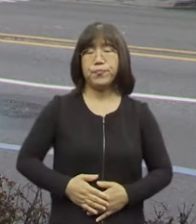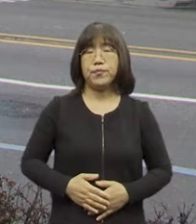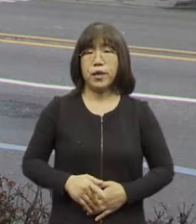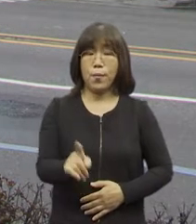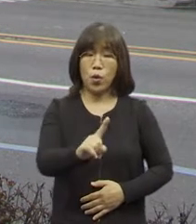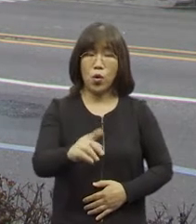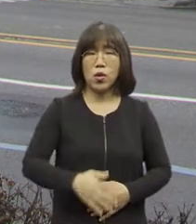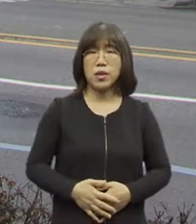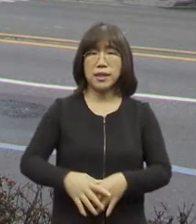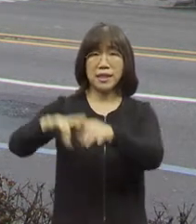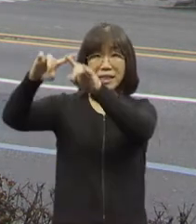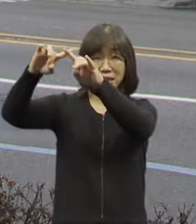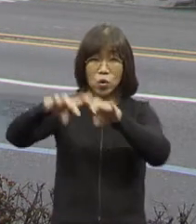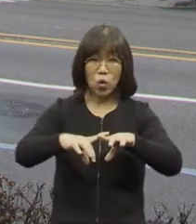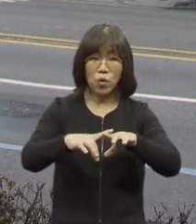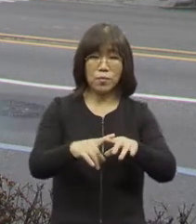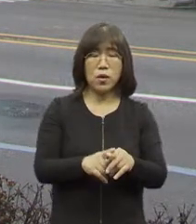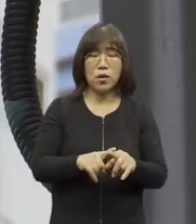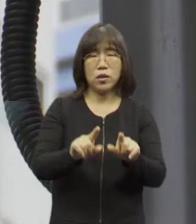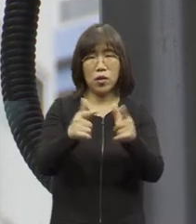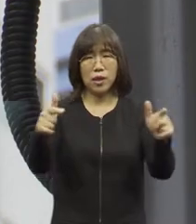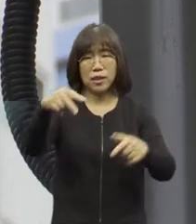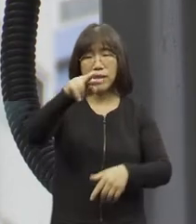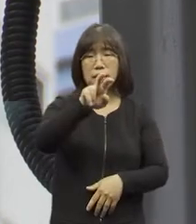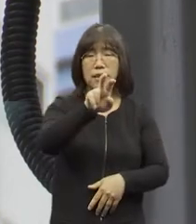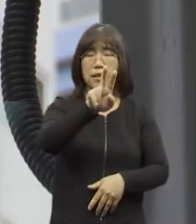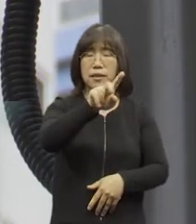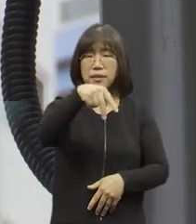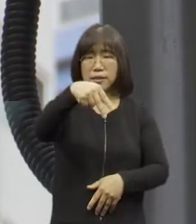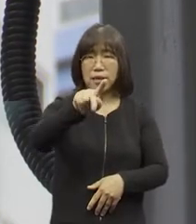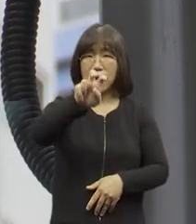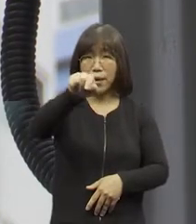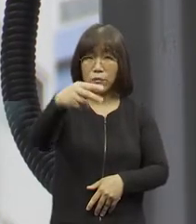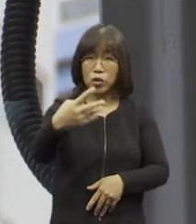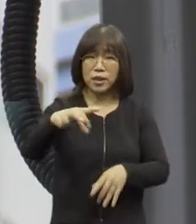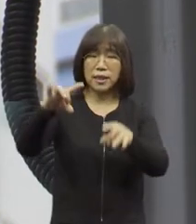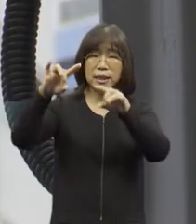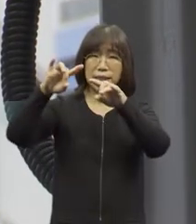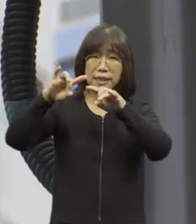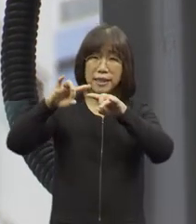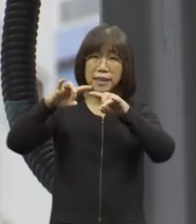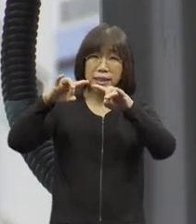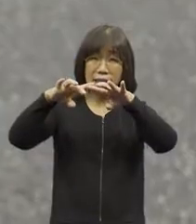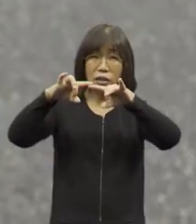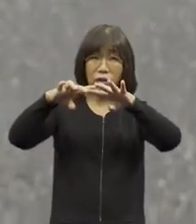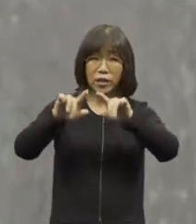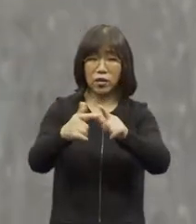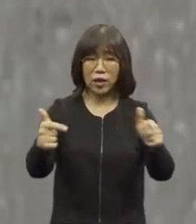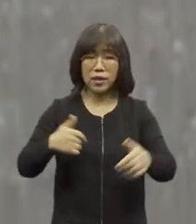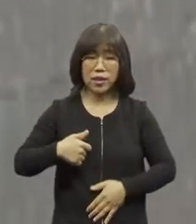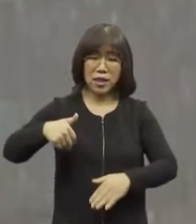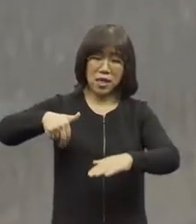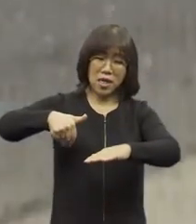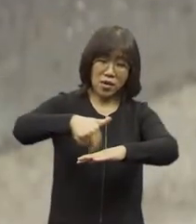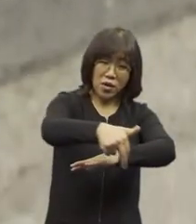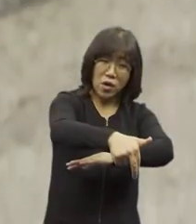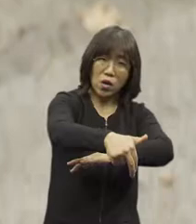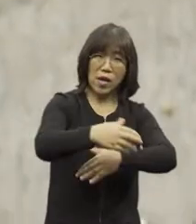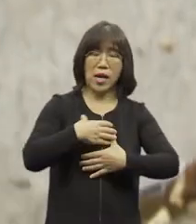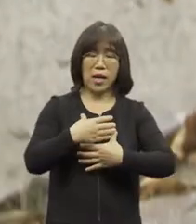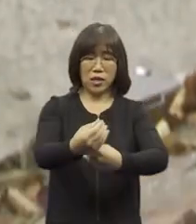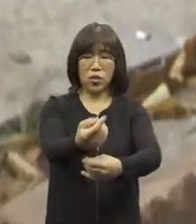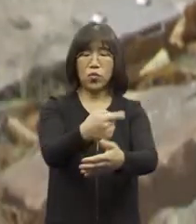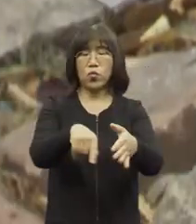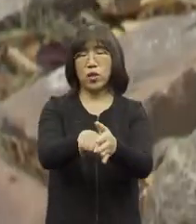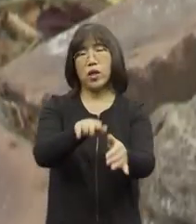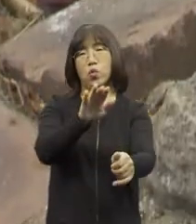스마트 횡단보도는 인공지능 센서, 사물 인터넷 등 스마트 기술을 활용해 보행자가 안전하게 길을 건널